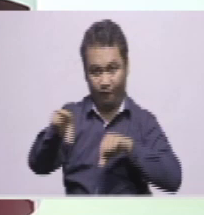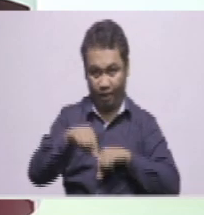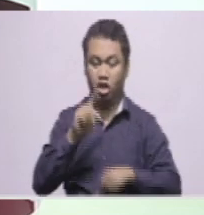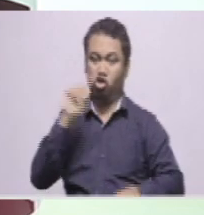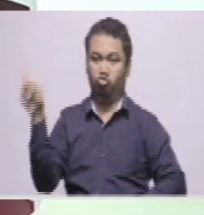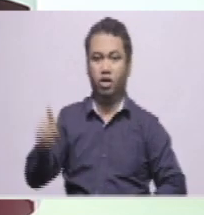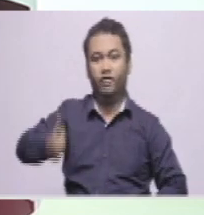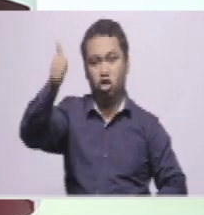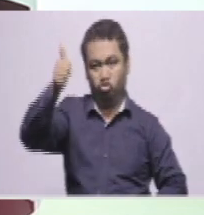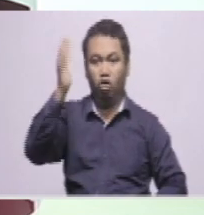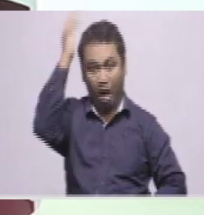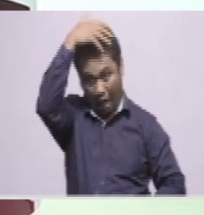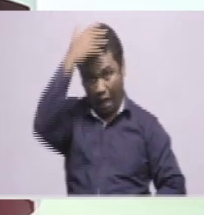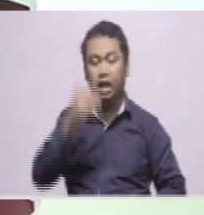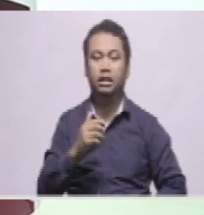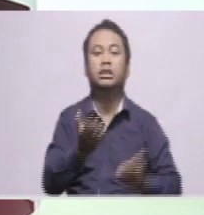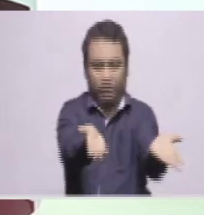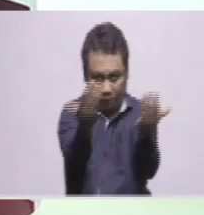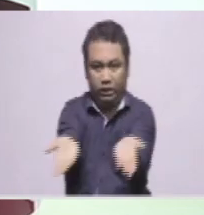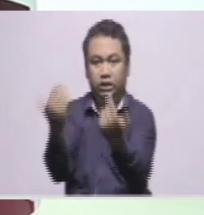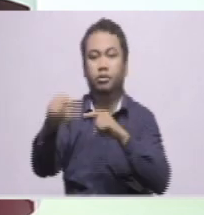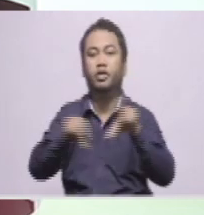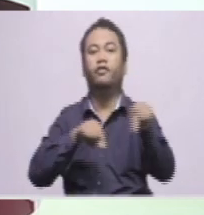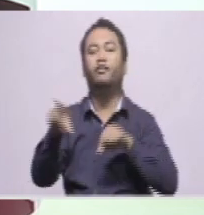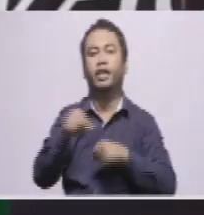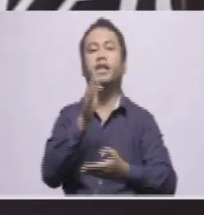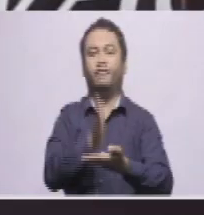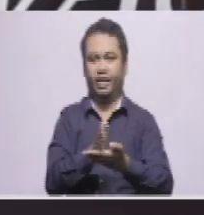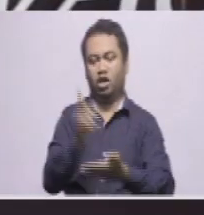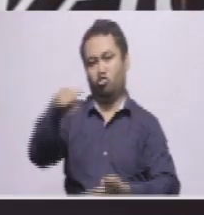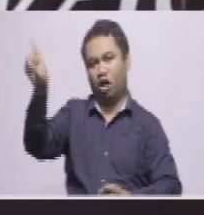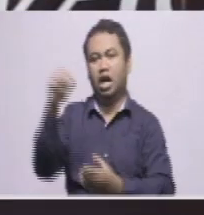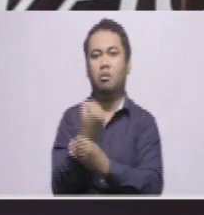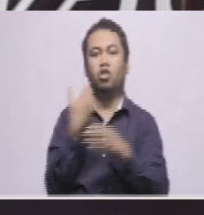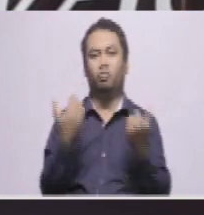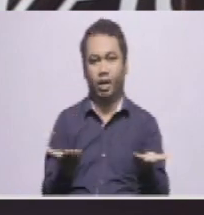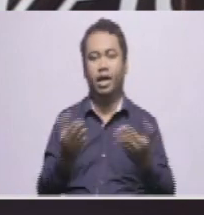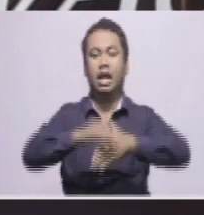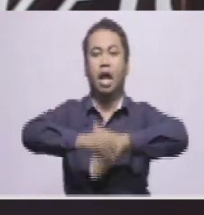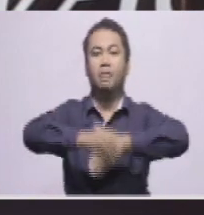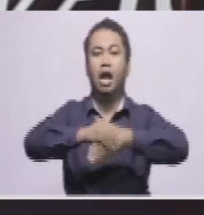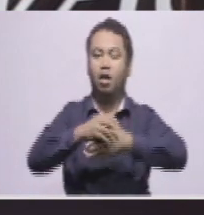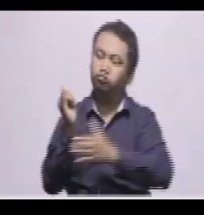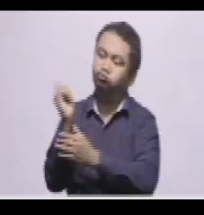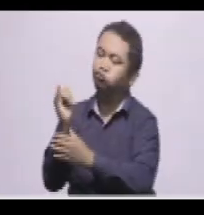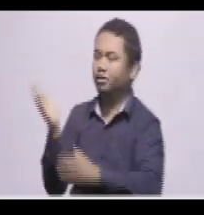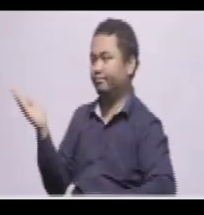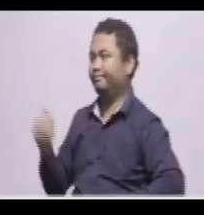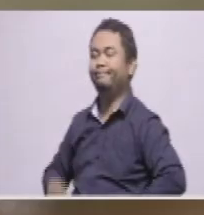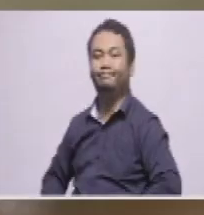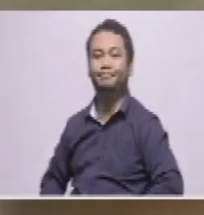razuena nanjita ini fandata ambatu na tante ni ambatu beyin mbula ya ratike mnitante ltsimarufi ni antindin zae